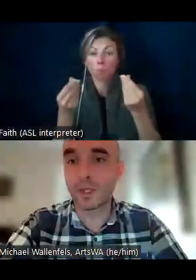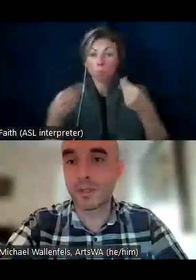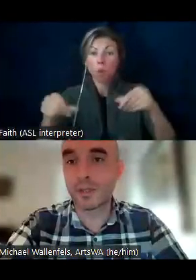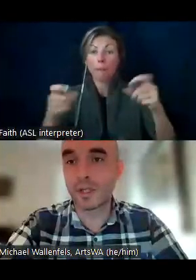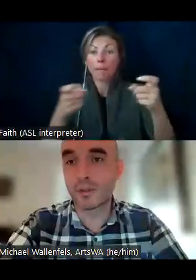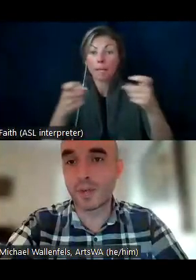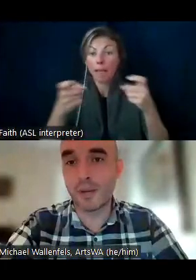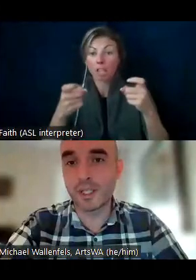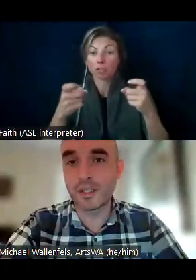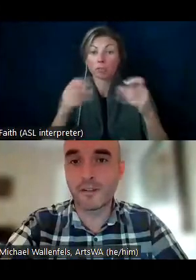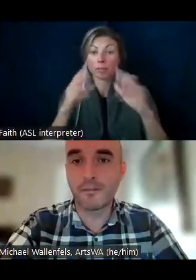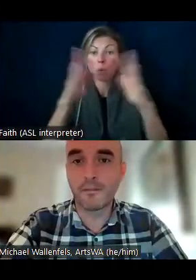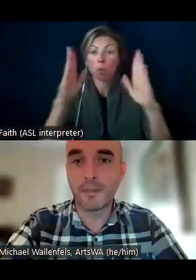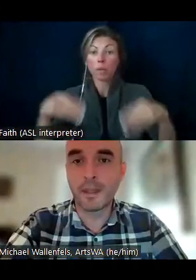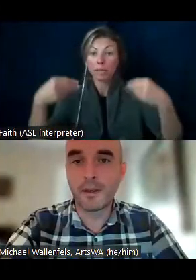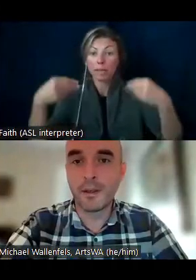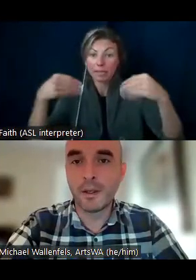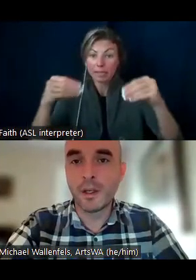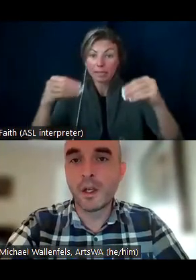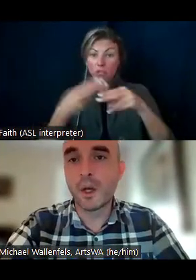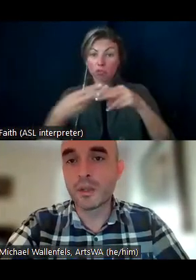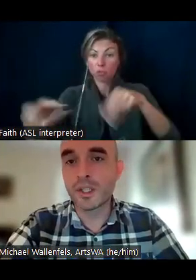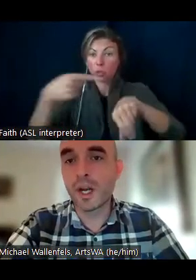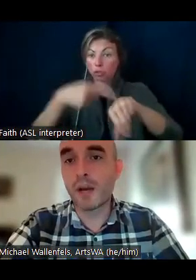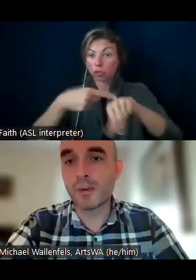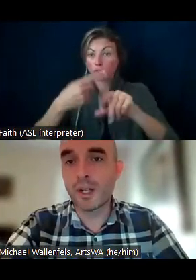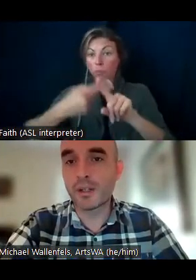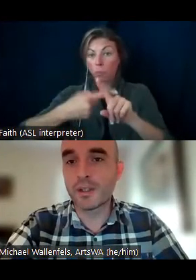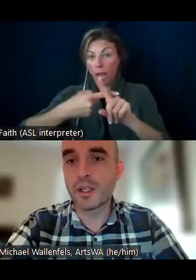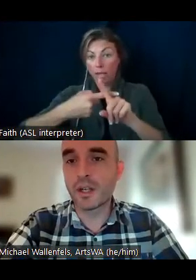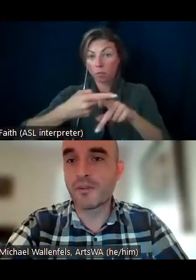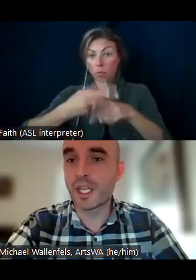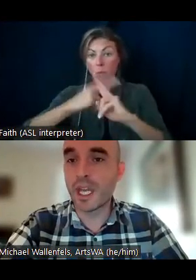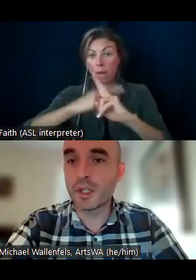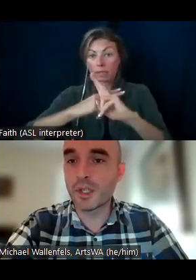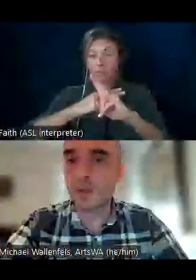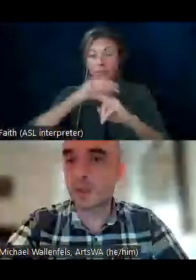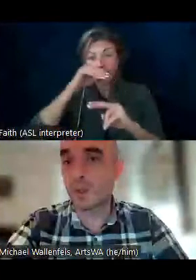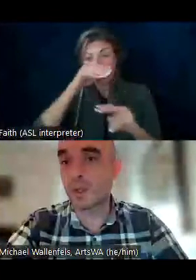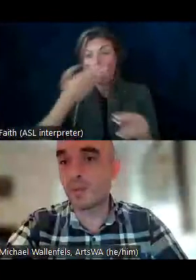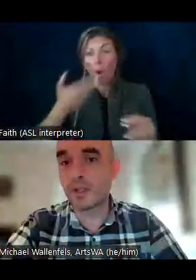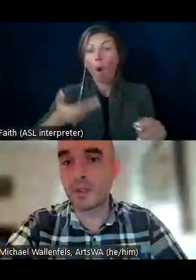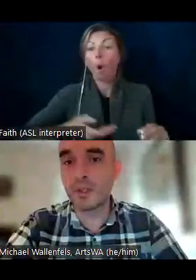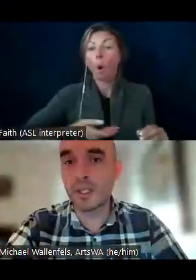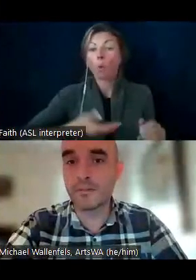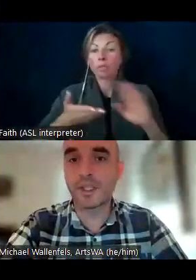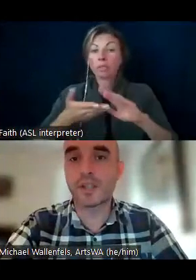부동산 관리, 그러니까 단기 임대 부동산의 소유자 또는 운영자 다 포함해서,